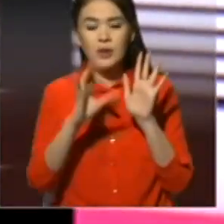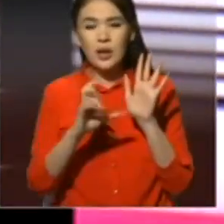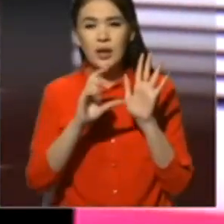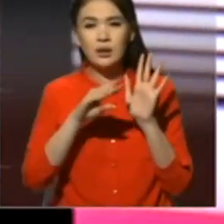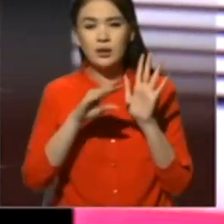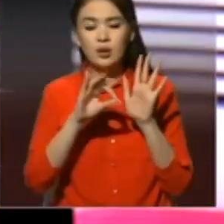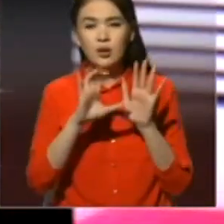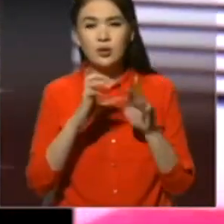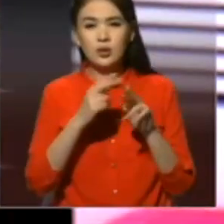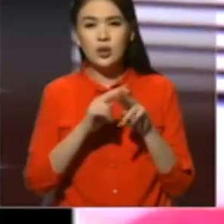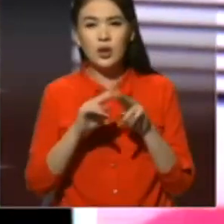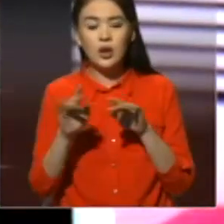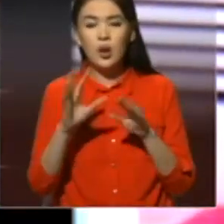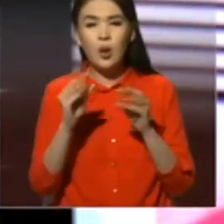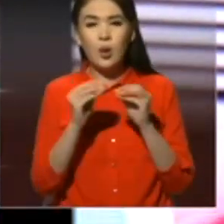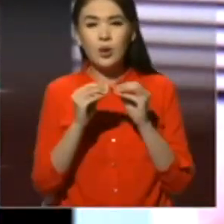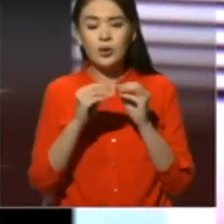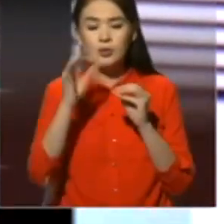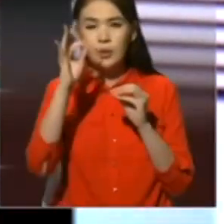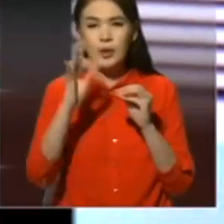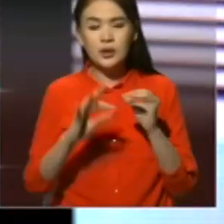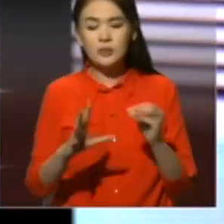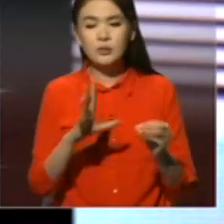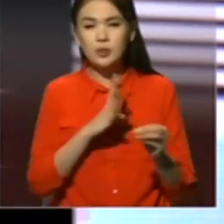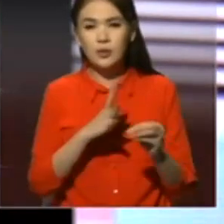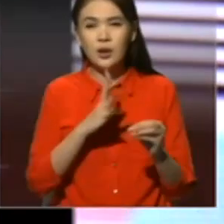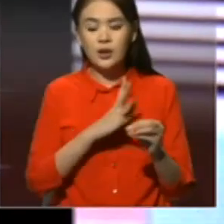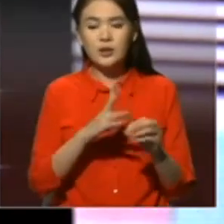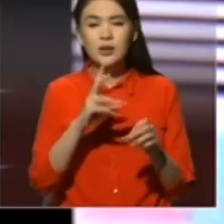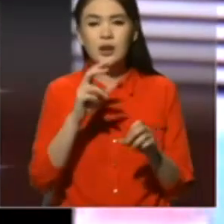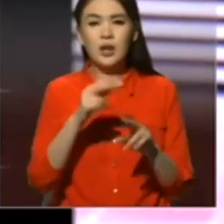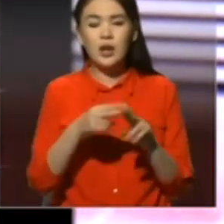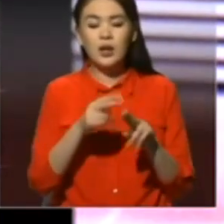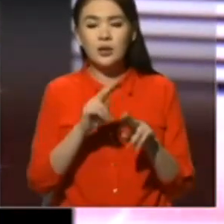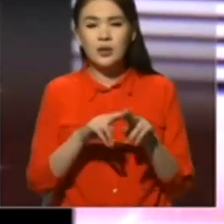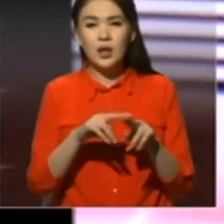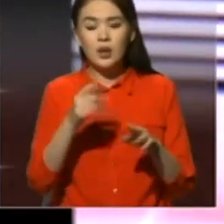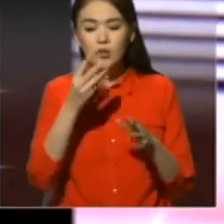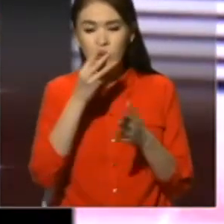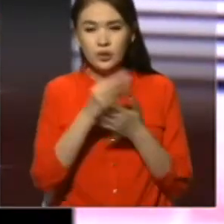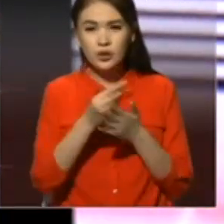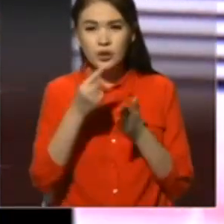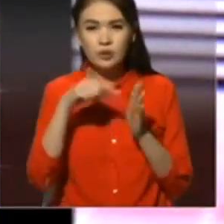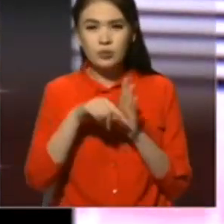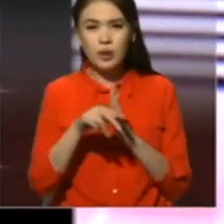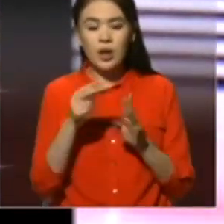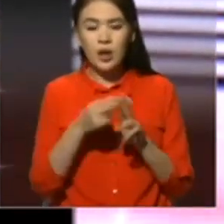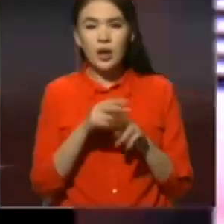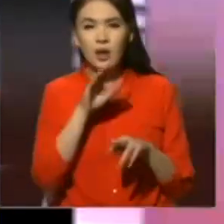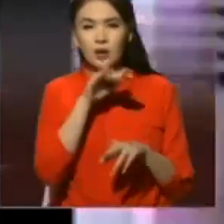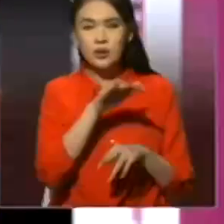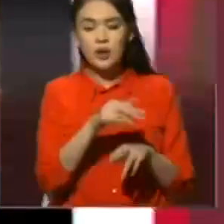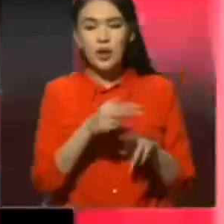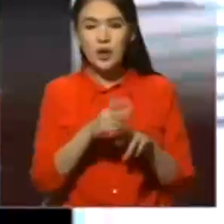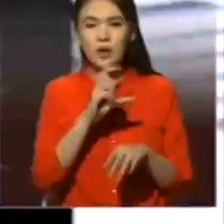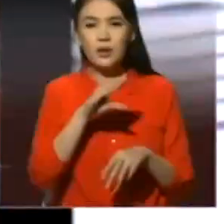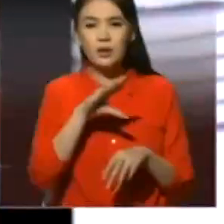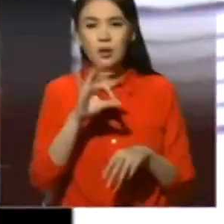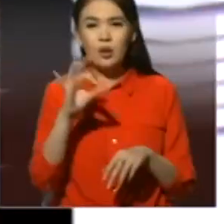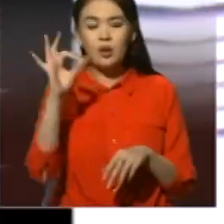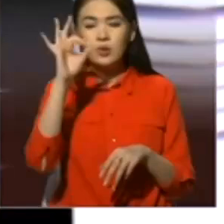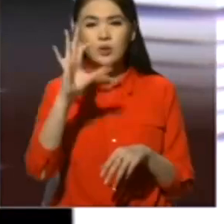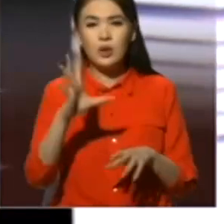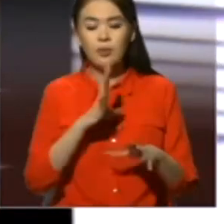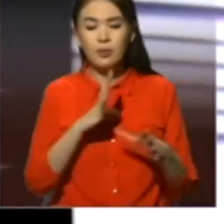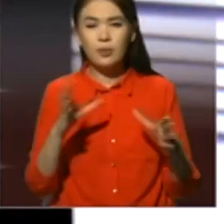ол тұрақтылықты, бірақ 10% кейде бүлік шығаратын мәселелер болған кезде біз өз ішімізде ақсақалда кеңесі, жаңағы этномәдени өкілдермен